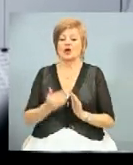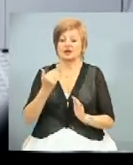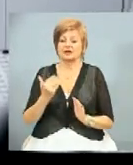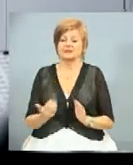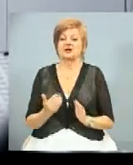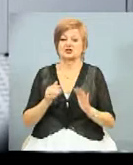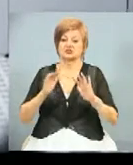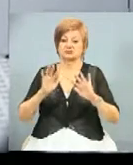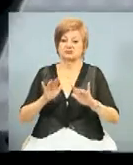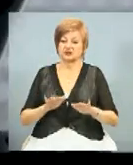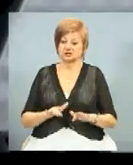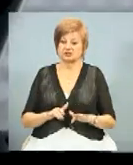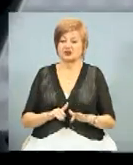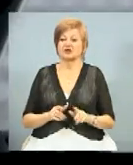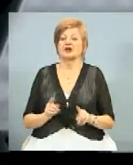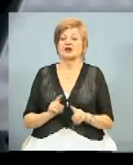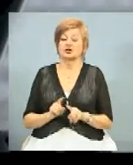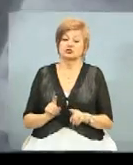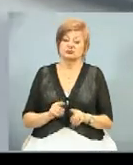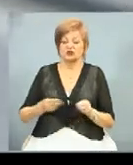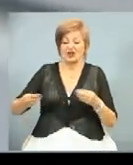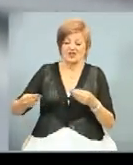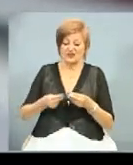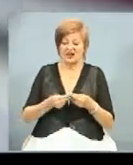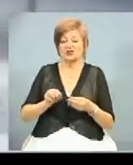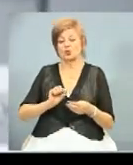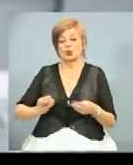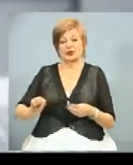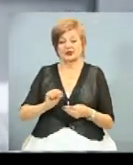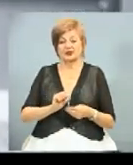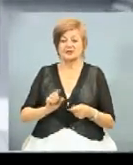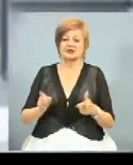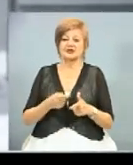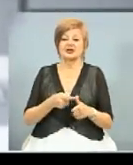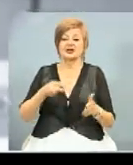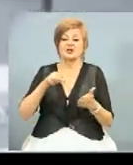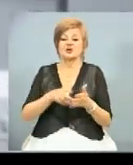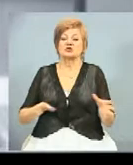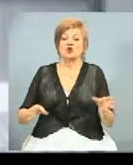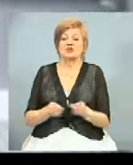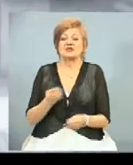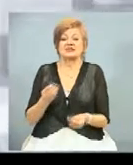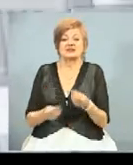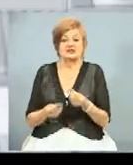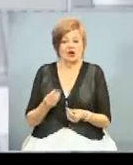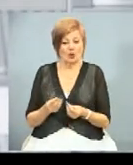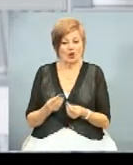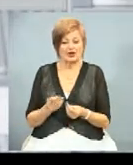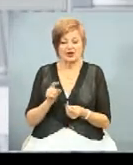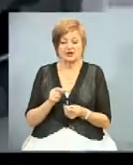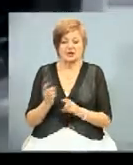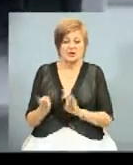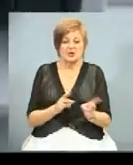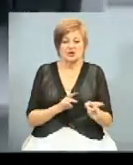через інтернет, будь-який носій на кшталт флешки чи диску, або може бути встановлена разом із грою чи застосунком, до яких